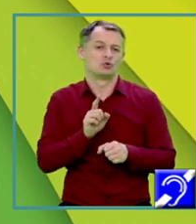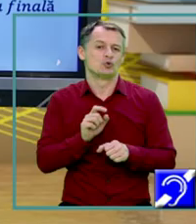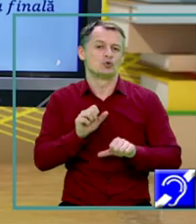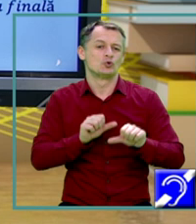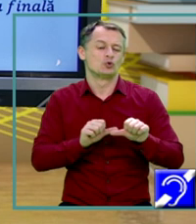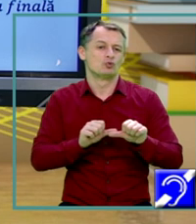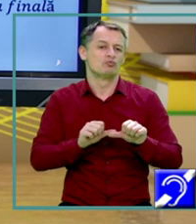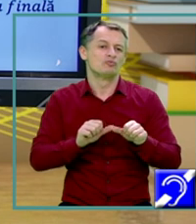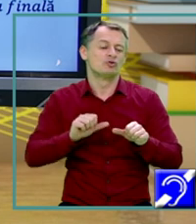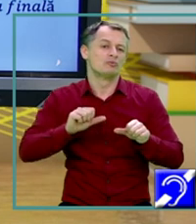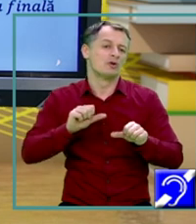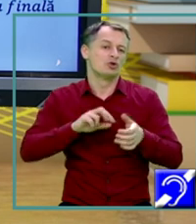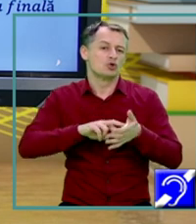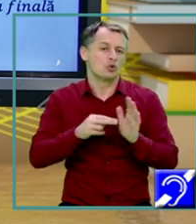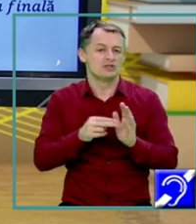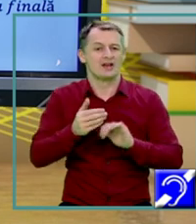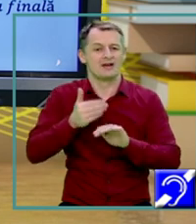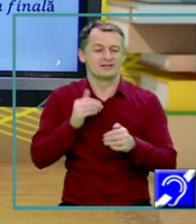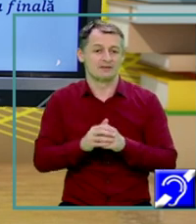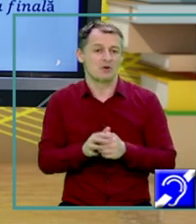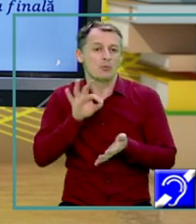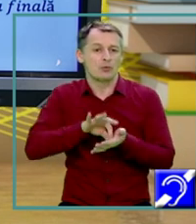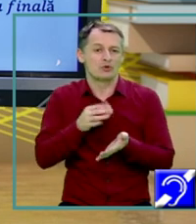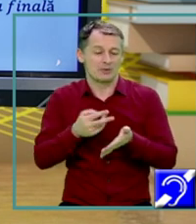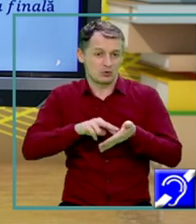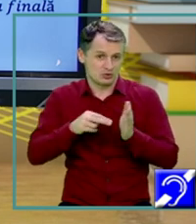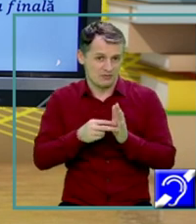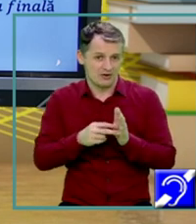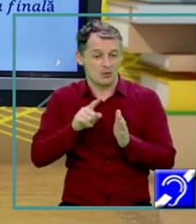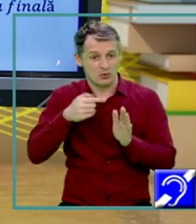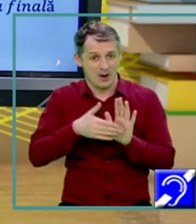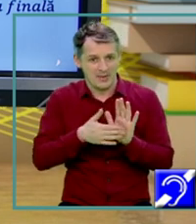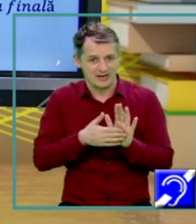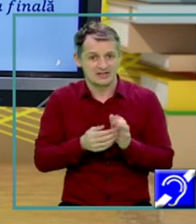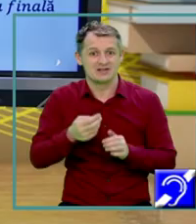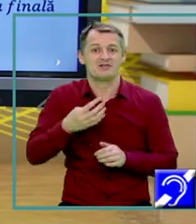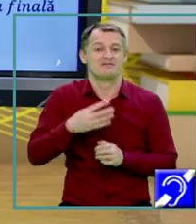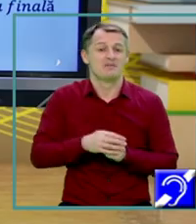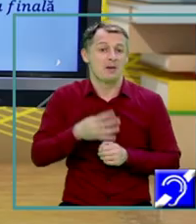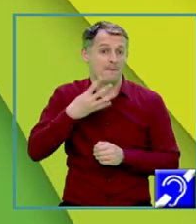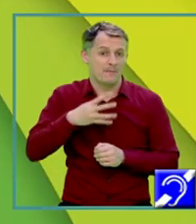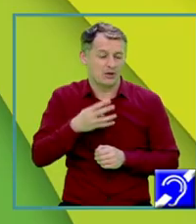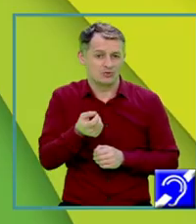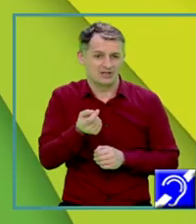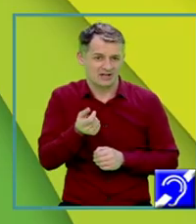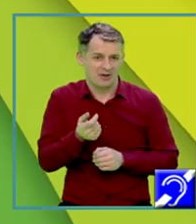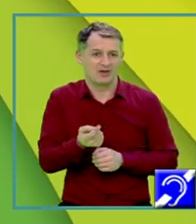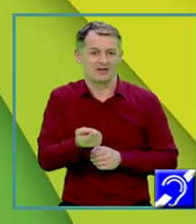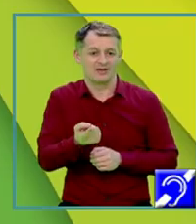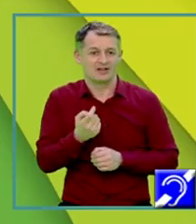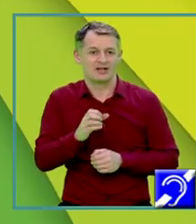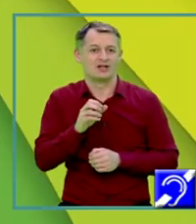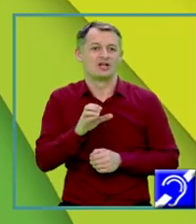inițiale. Vă propun spre rezolvare următoarea aplicație. Din 400 grame soluție de clorură de sodiu,